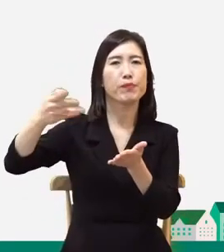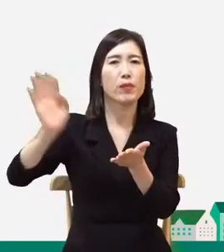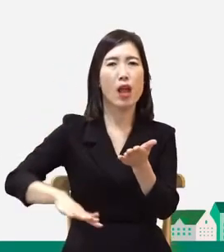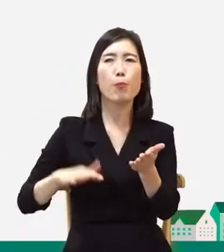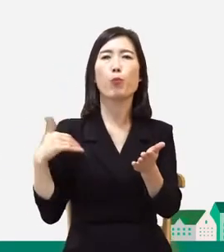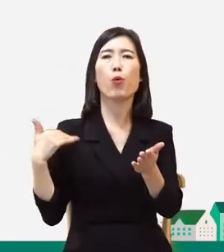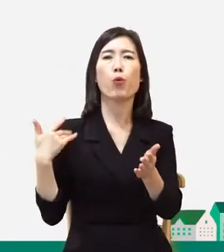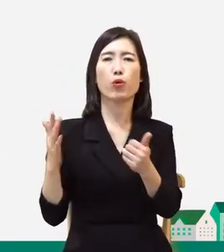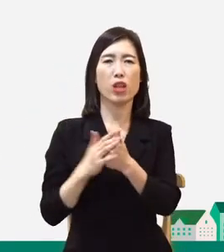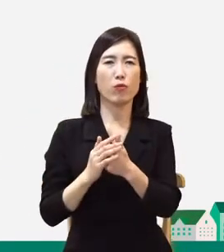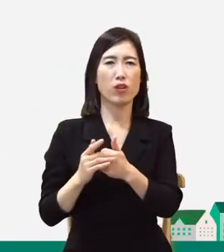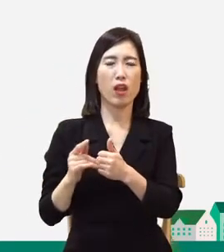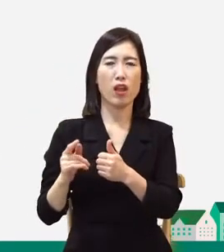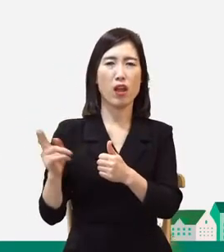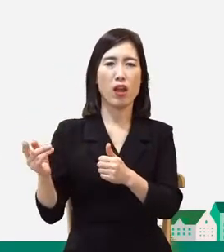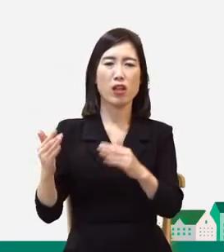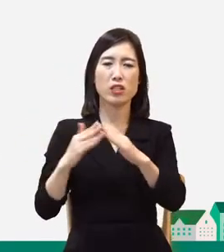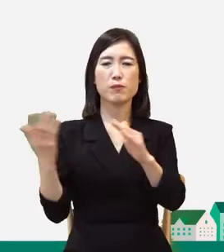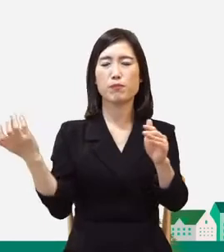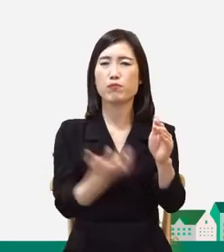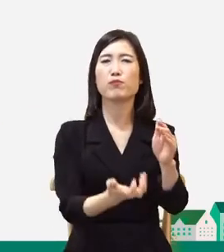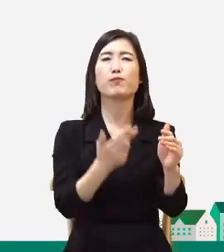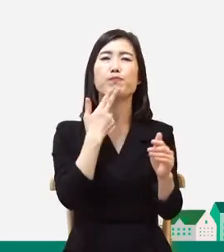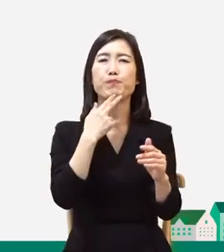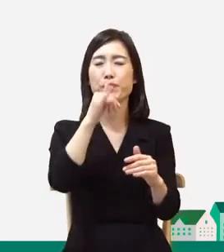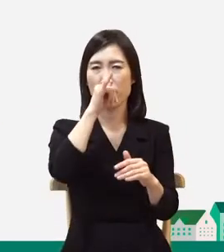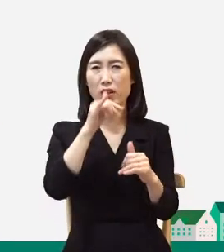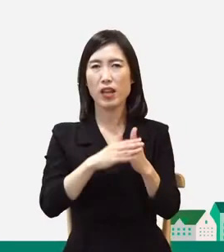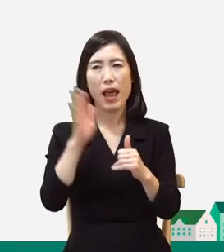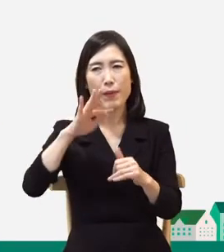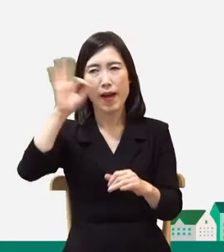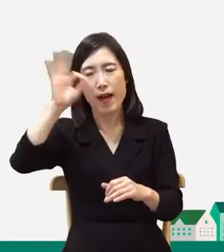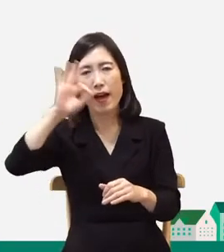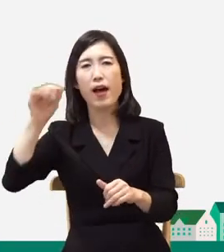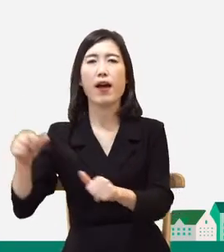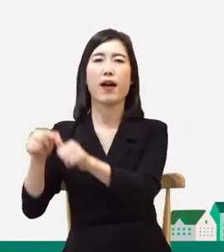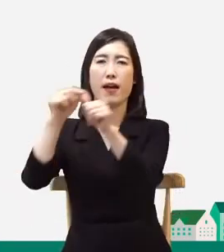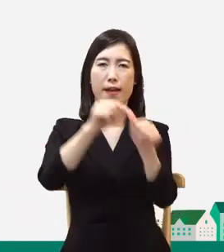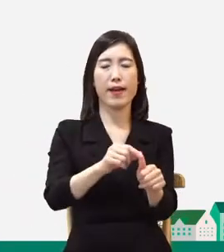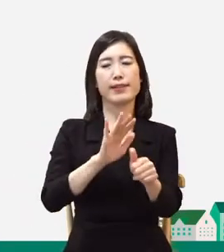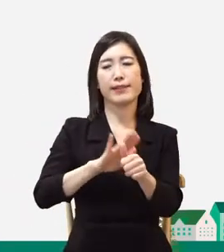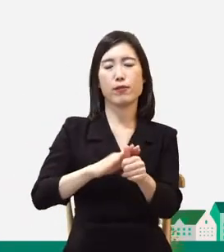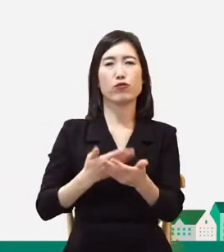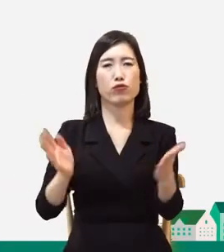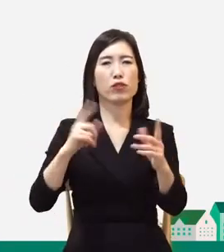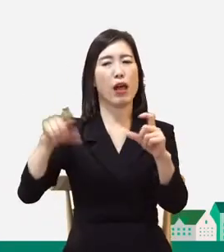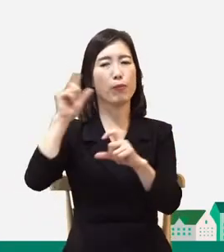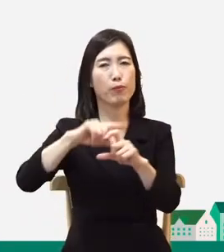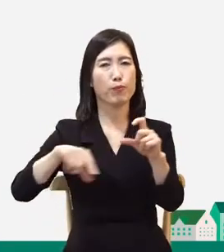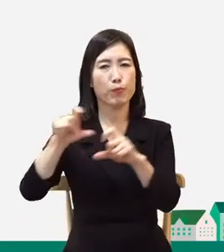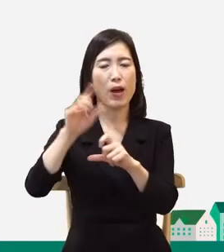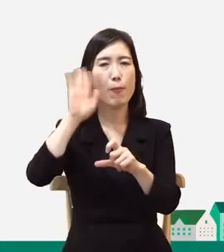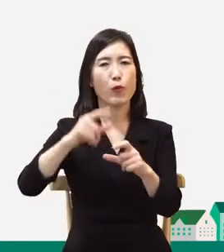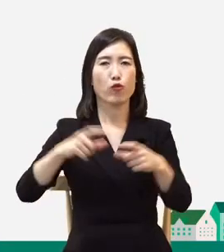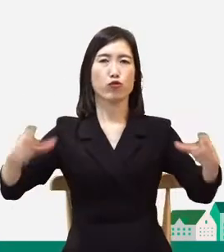지원주택이 입주하기 전에 전환형 지원주택 지원을 통해서 제도 안으로 진입할 수 있도록 하는 지원이 필요합니다.